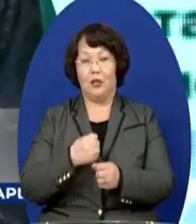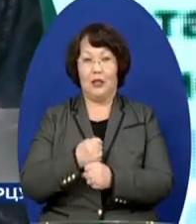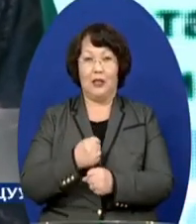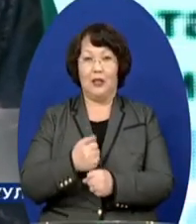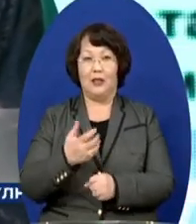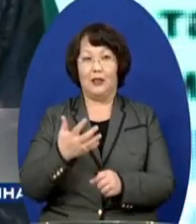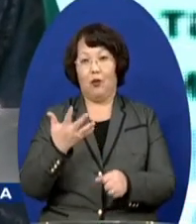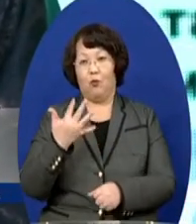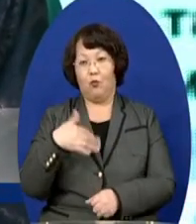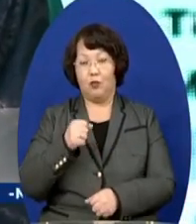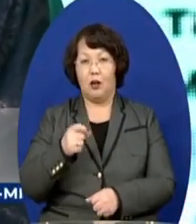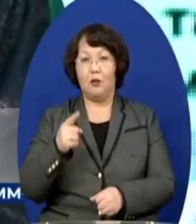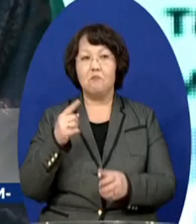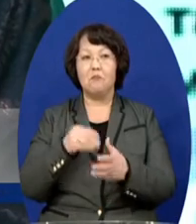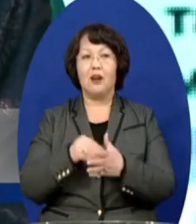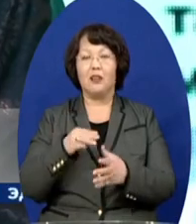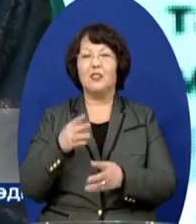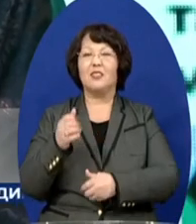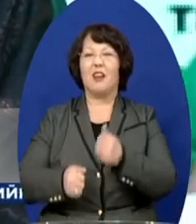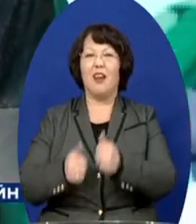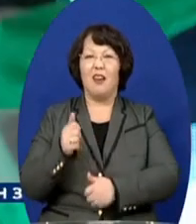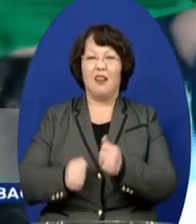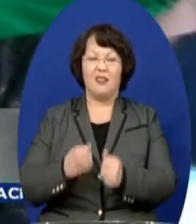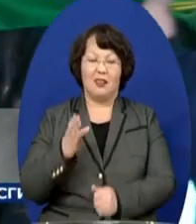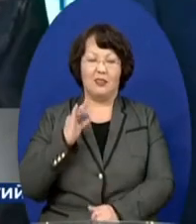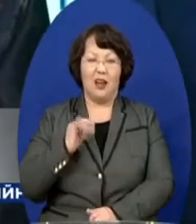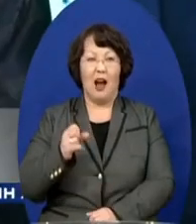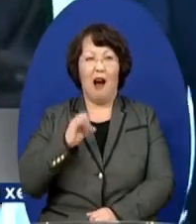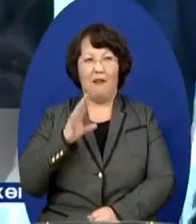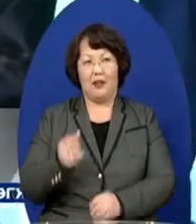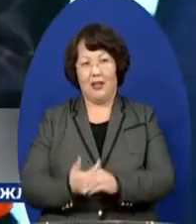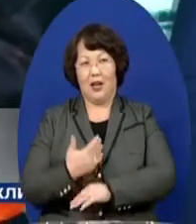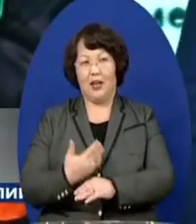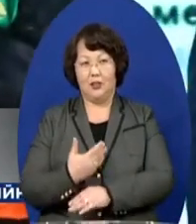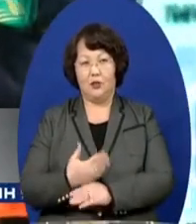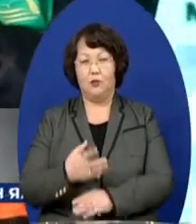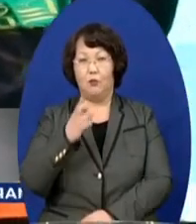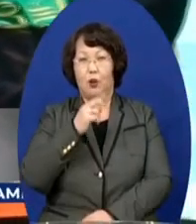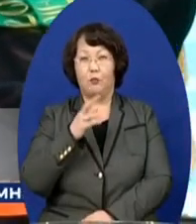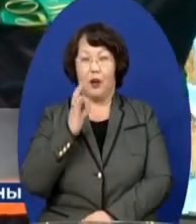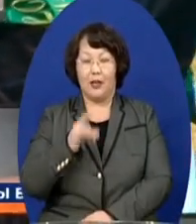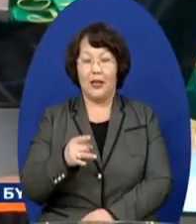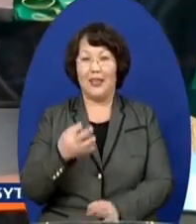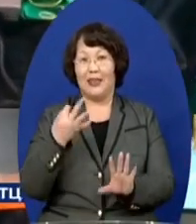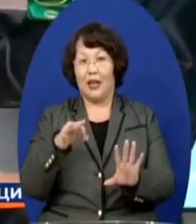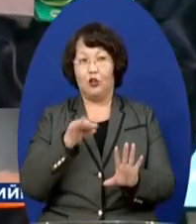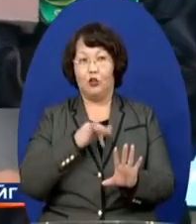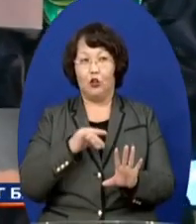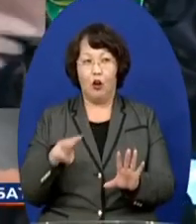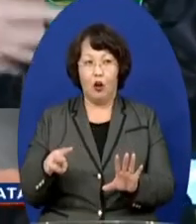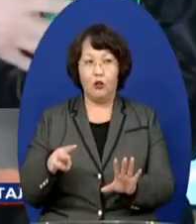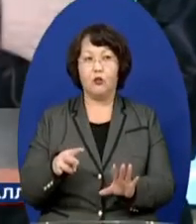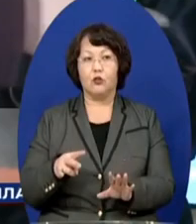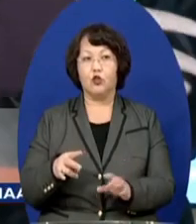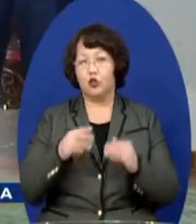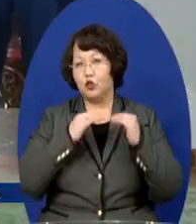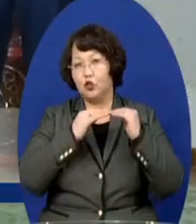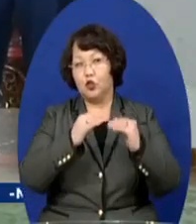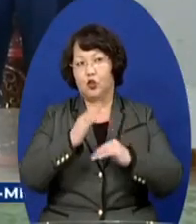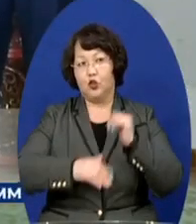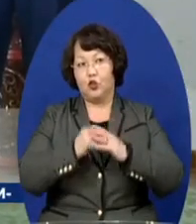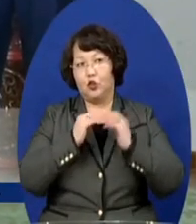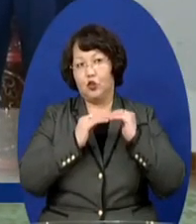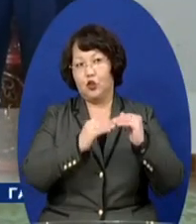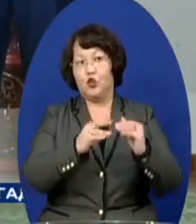мянгад сайлчны болцлыг хангаж байжээ. Энэ жил улсын аварга тарайланч цол хүртсэн Мөрөн сумын ногоочин Болдбаатар 80 тооны багтаамжтай зойр барьж